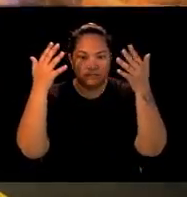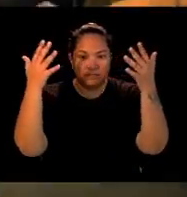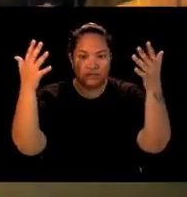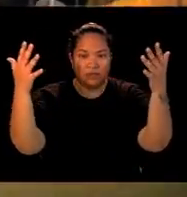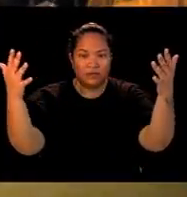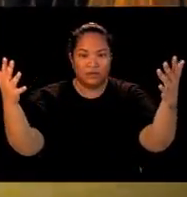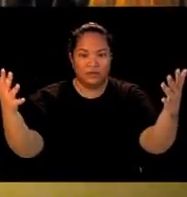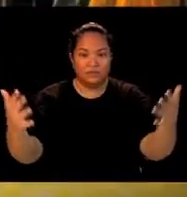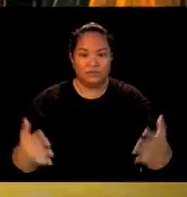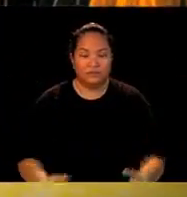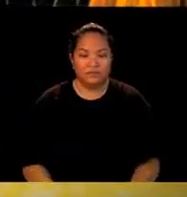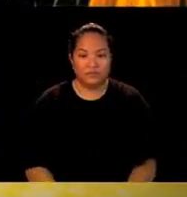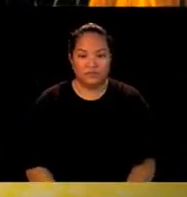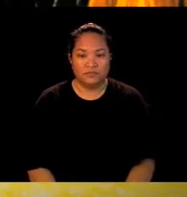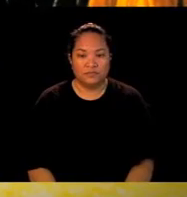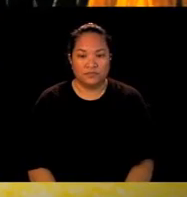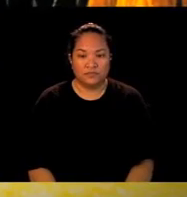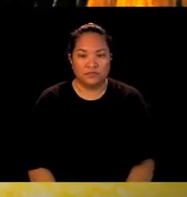Gehalom.